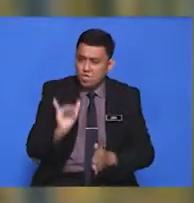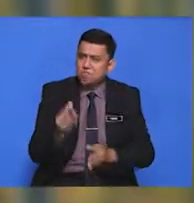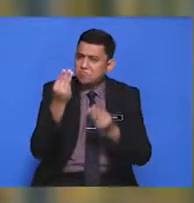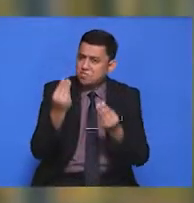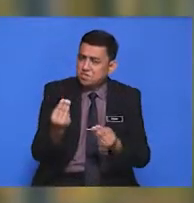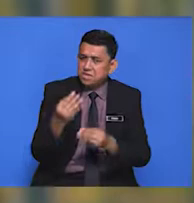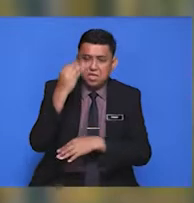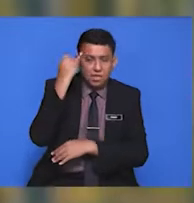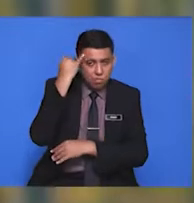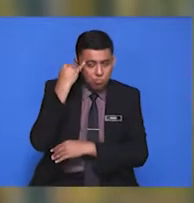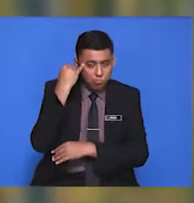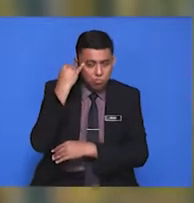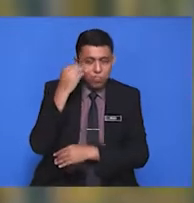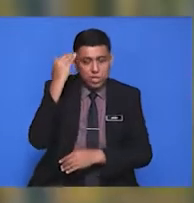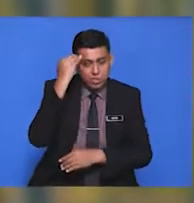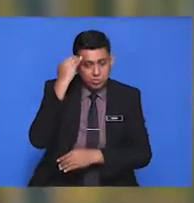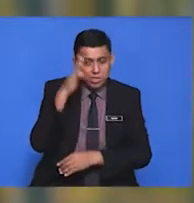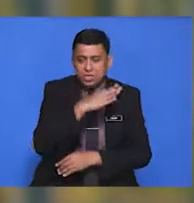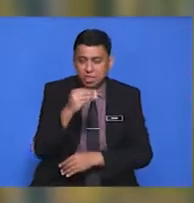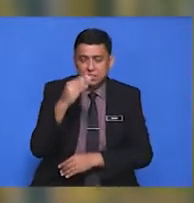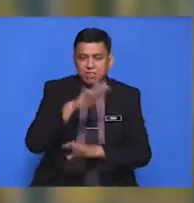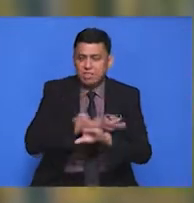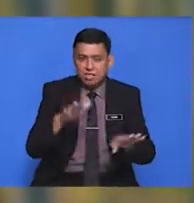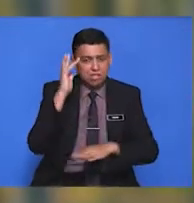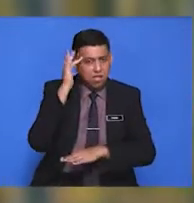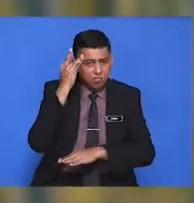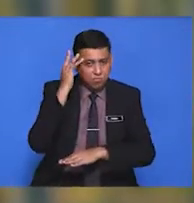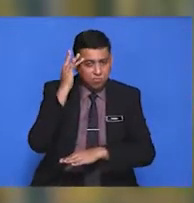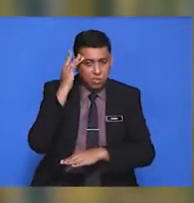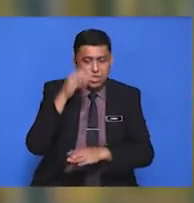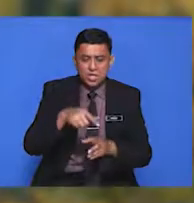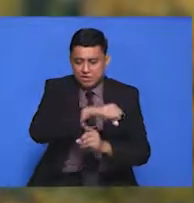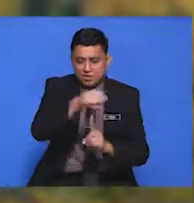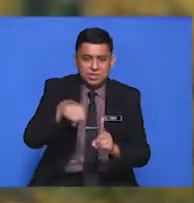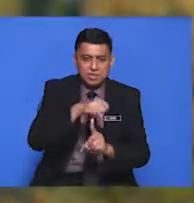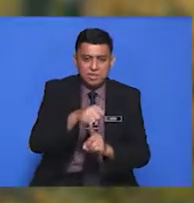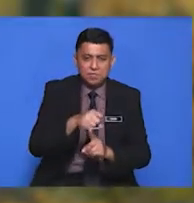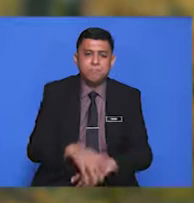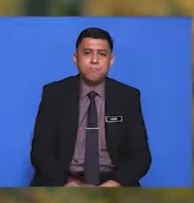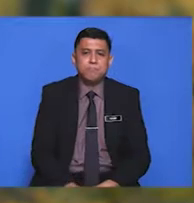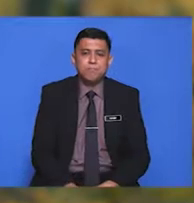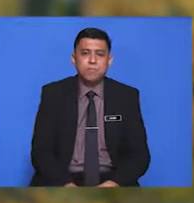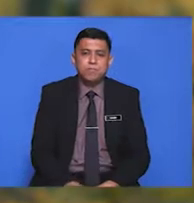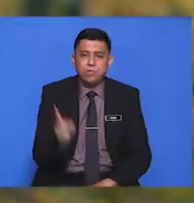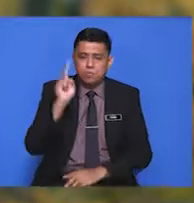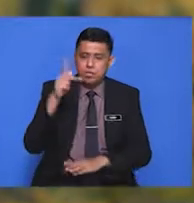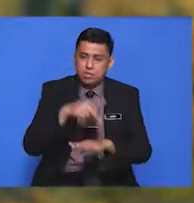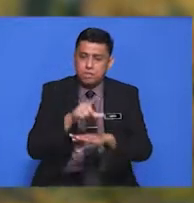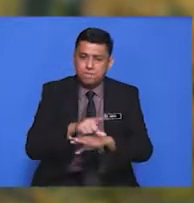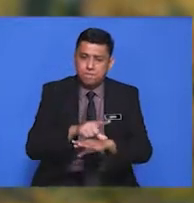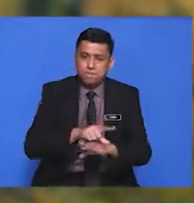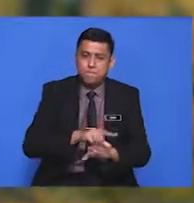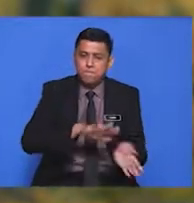ilmu pengetahuannya dan tidak tahu hal yang berlaku di sekelilingnya. Manakala, simpulan